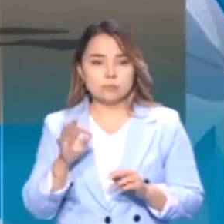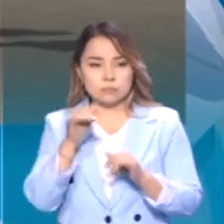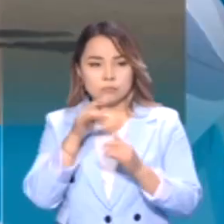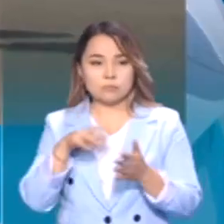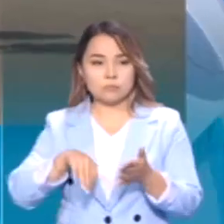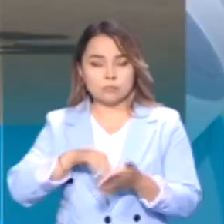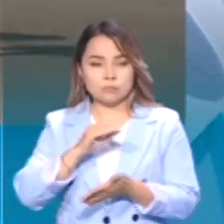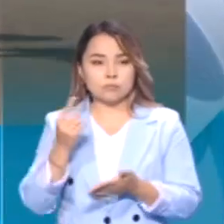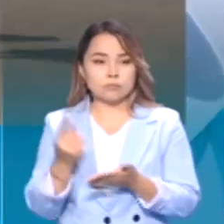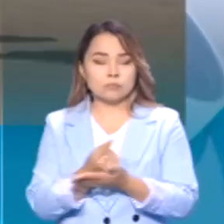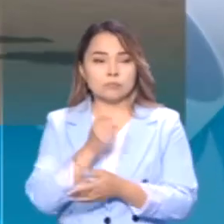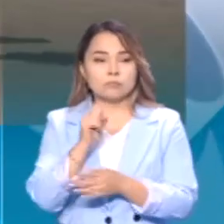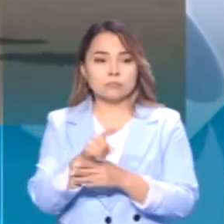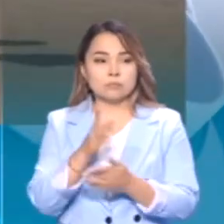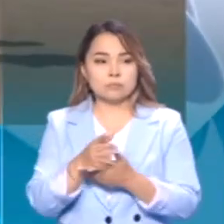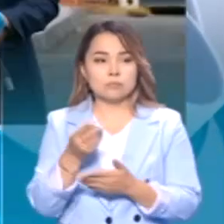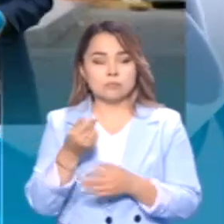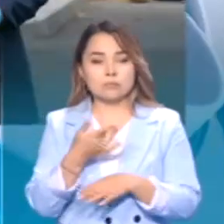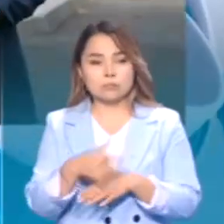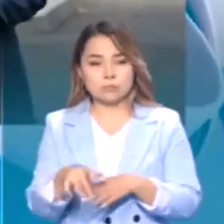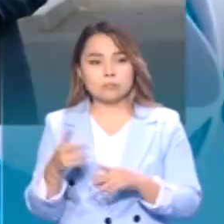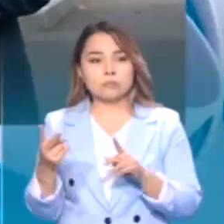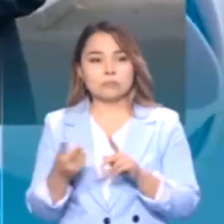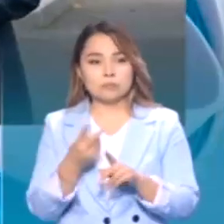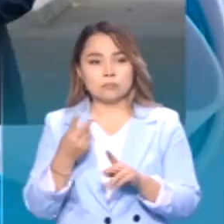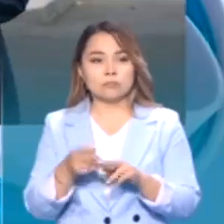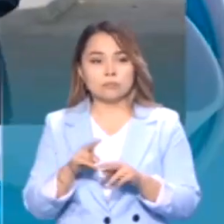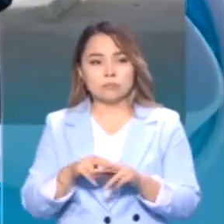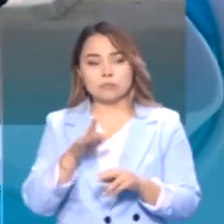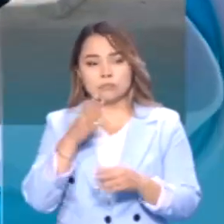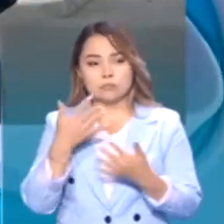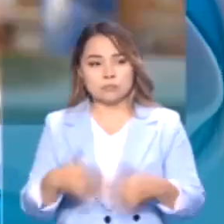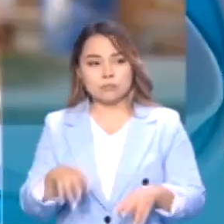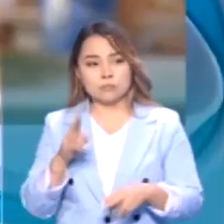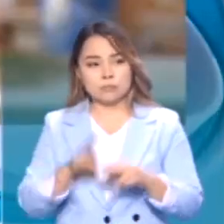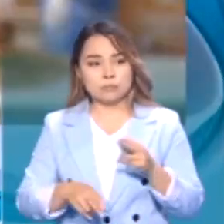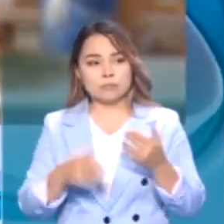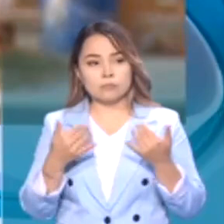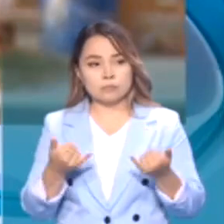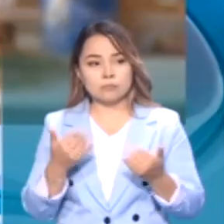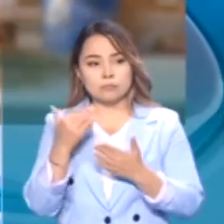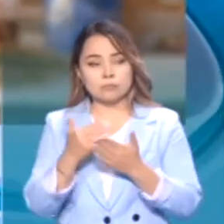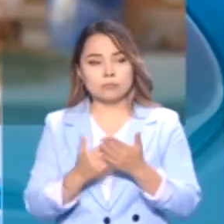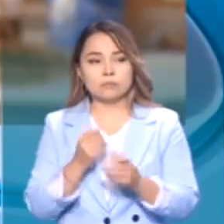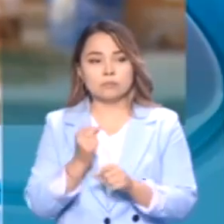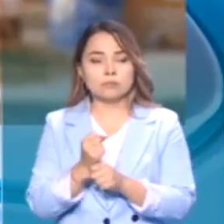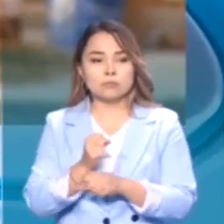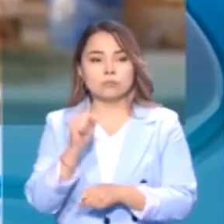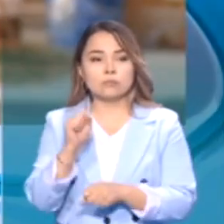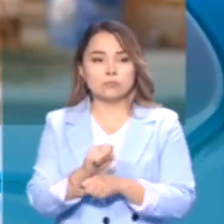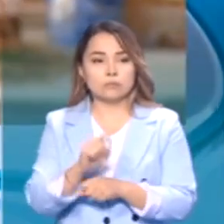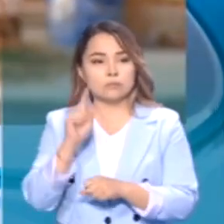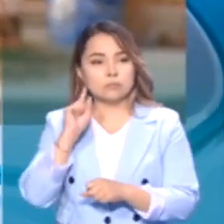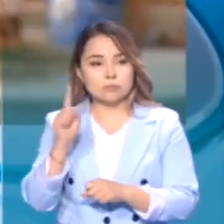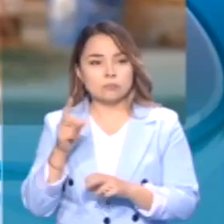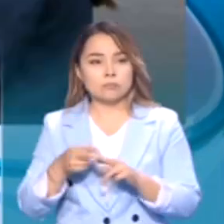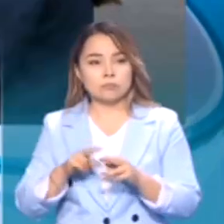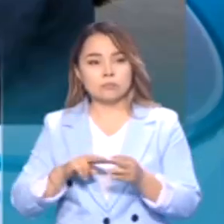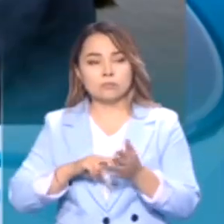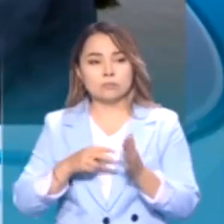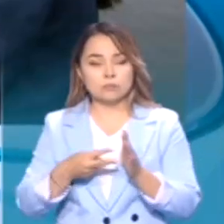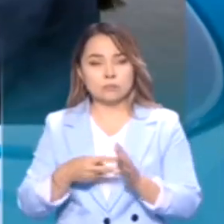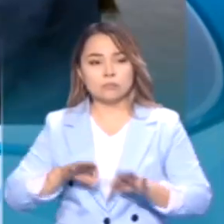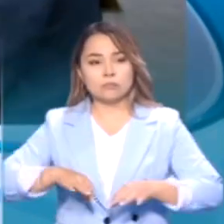айтады. Бірінші рет тапсырыс бергенде қаржы таусылды, екіншісіне лимит бітіп қалды деген ол, енді бағдарламаның тоқтатылатынын естіп, көлік алу